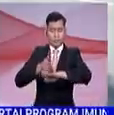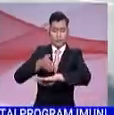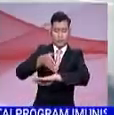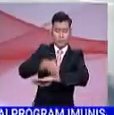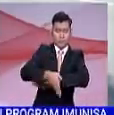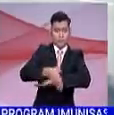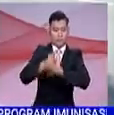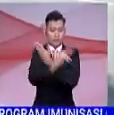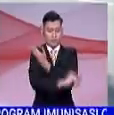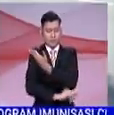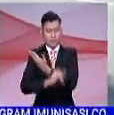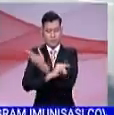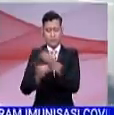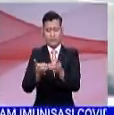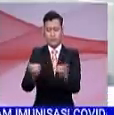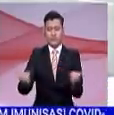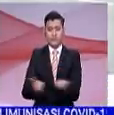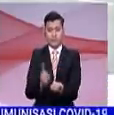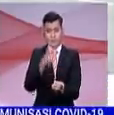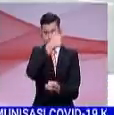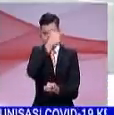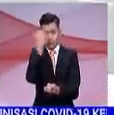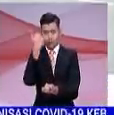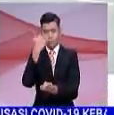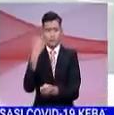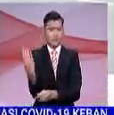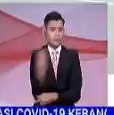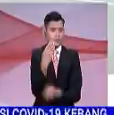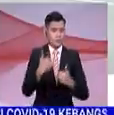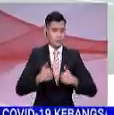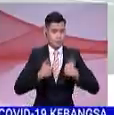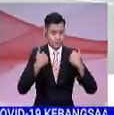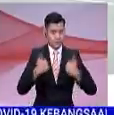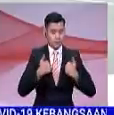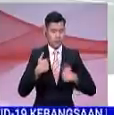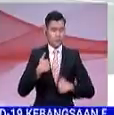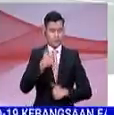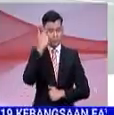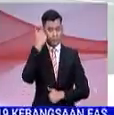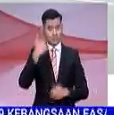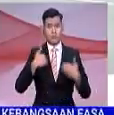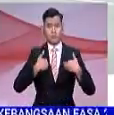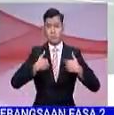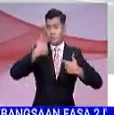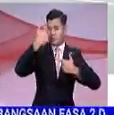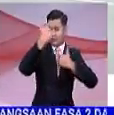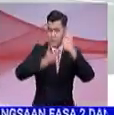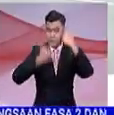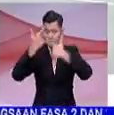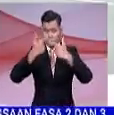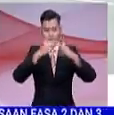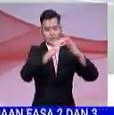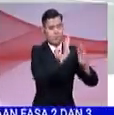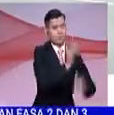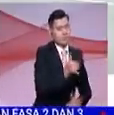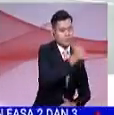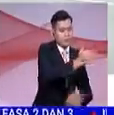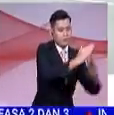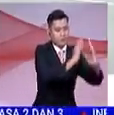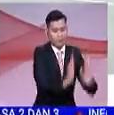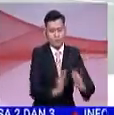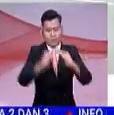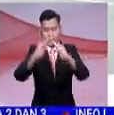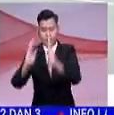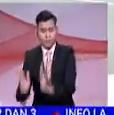sebab musim perayaan ni kebanyakan dia kita kan tahu ziarah menziarahi. Jadi kita tak tahu keadaan kita